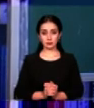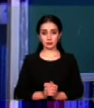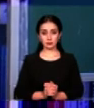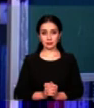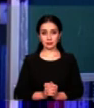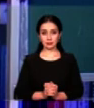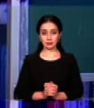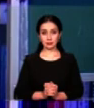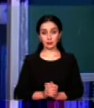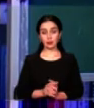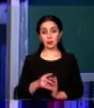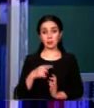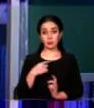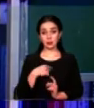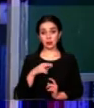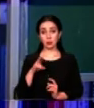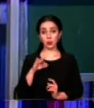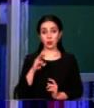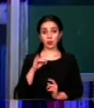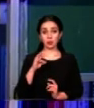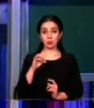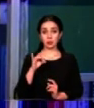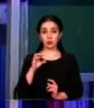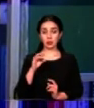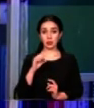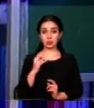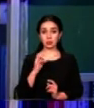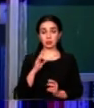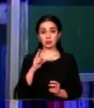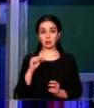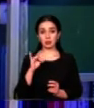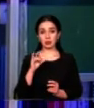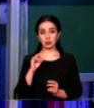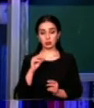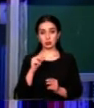Bizda polimerlanish darajasi 1020 berilgan ekan.